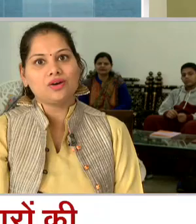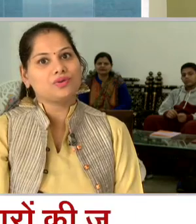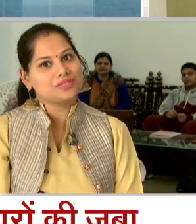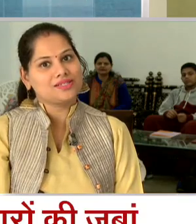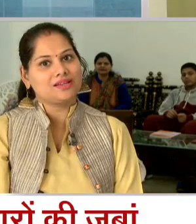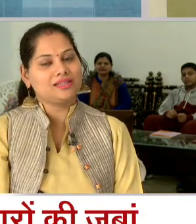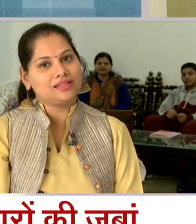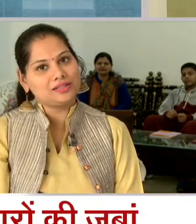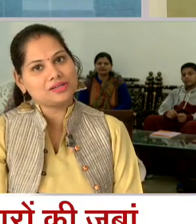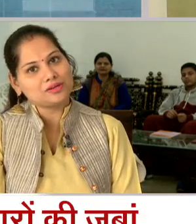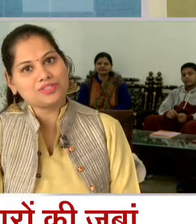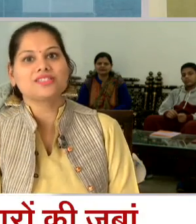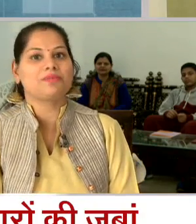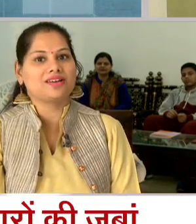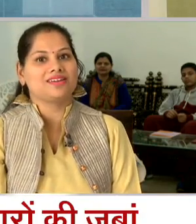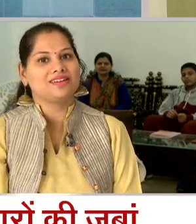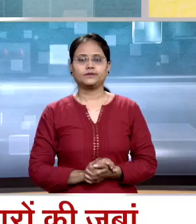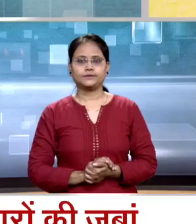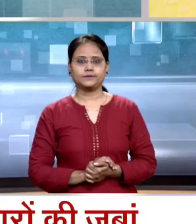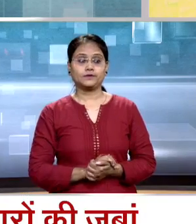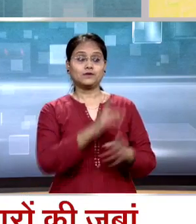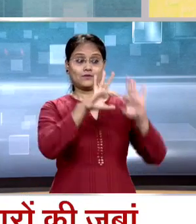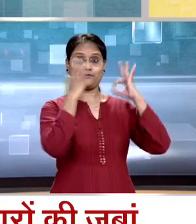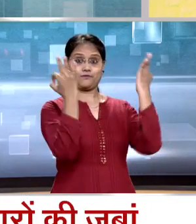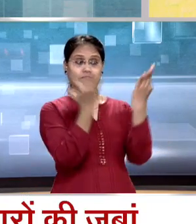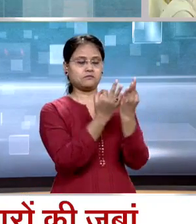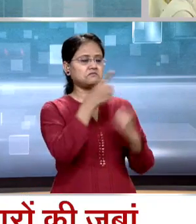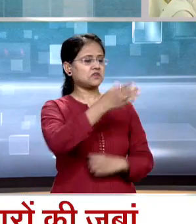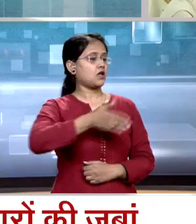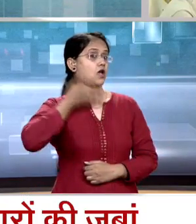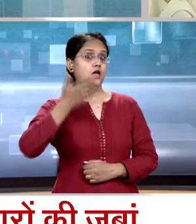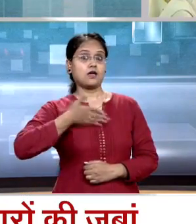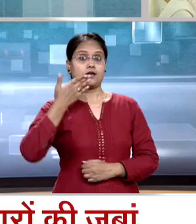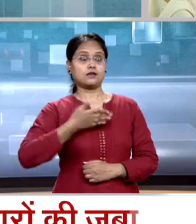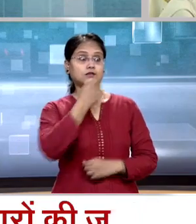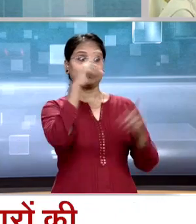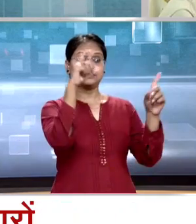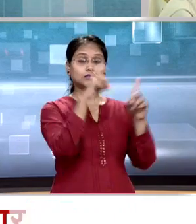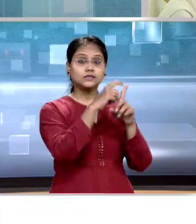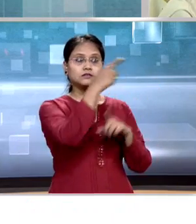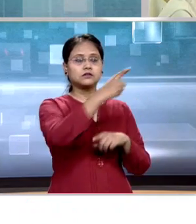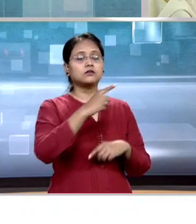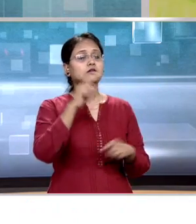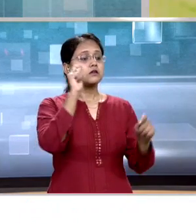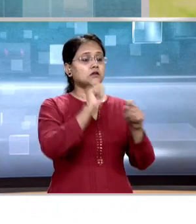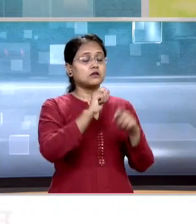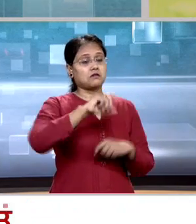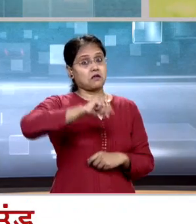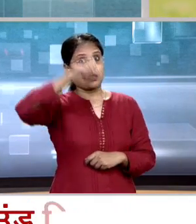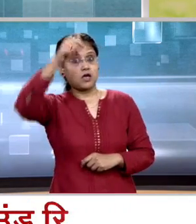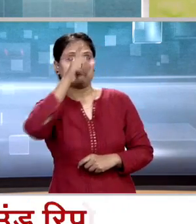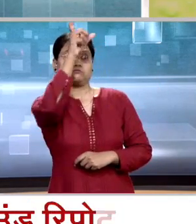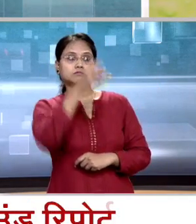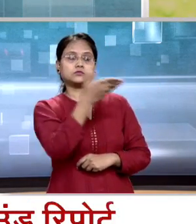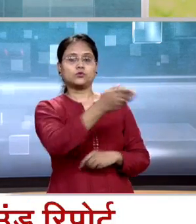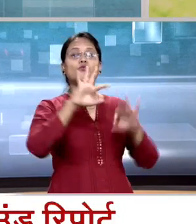करता था और उसके साथ धीरे धीरे करके मुझे सब आ गया। परिवार के लिए ये बेहद खुशी की बात है कि दीपक एक कामयाब शख्स है और